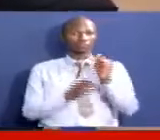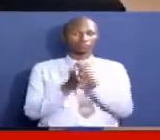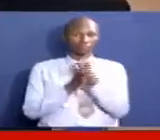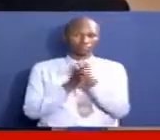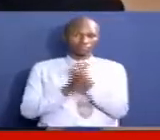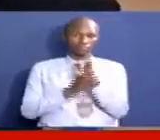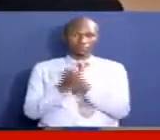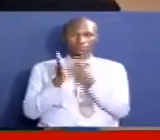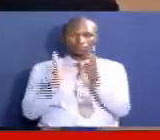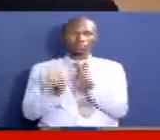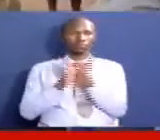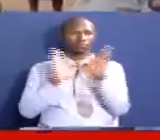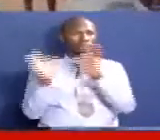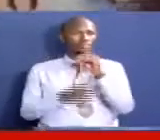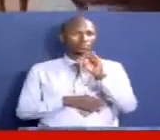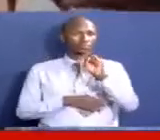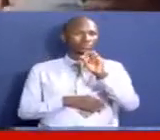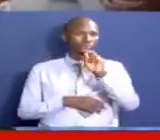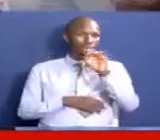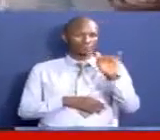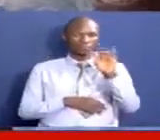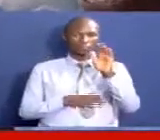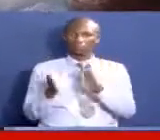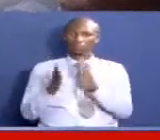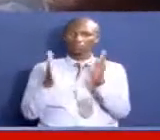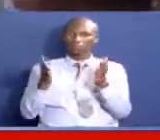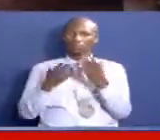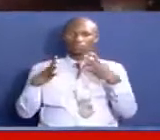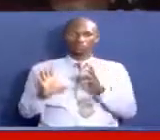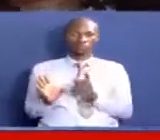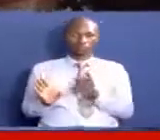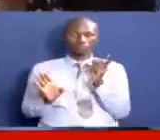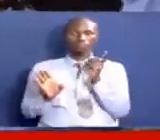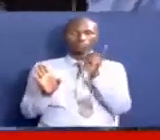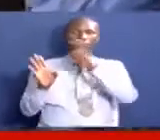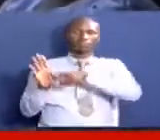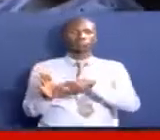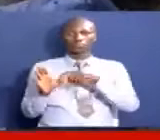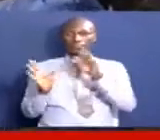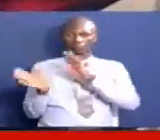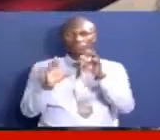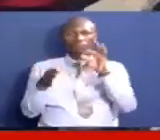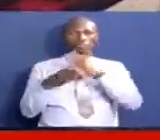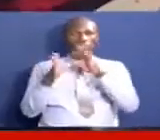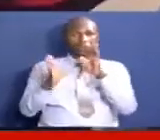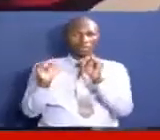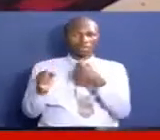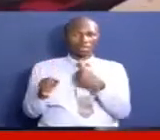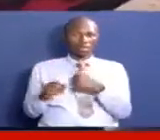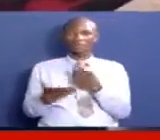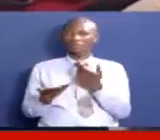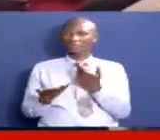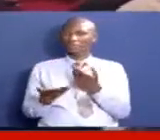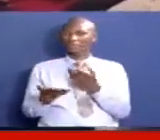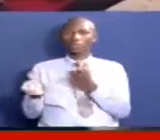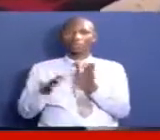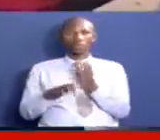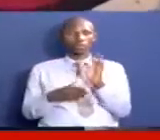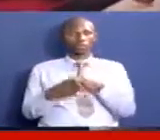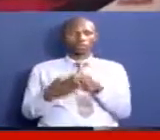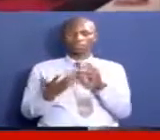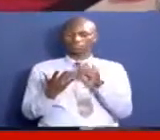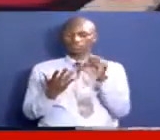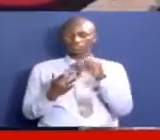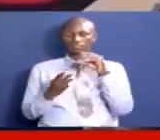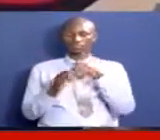Kivou na chama cha wae pasami munyithya ni wathuthia nende kuyandikithia na chama kicha wae patako ni makura ni kana methiwe na ifusa kukuna kura sia muthungulo